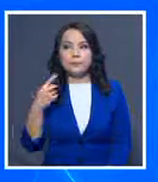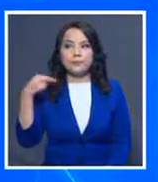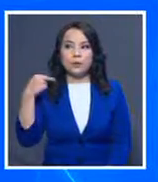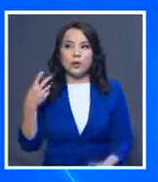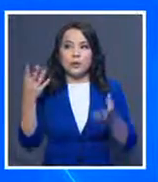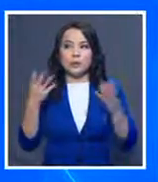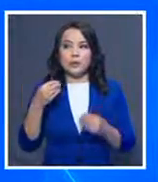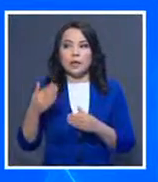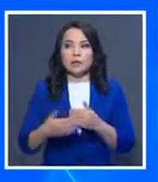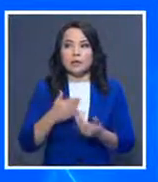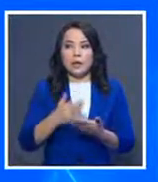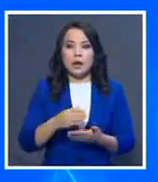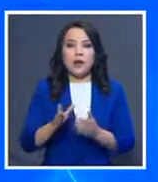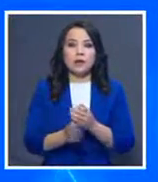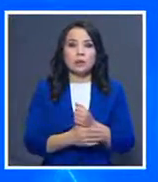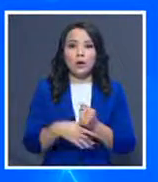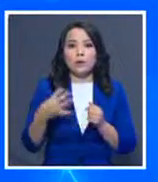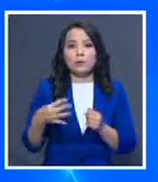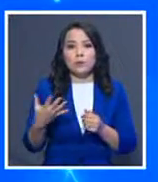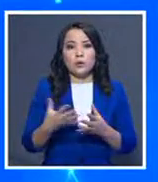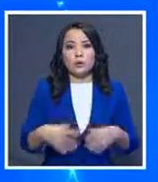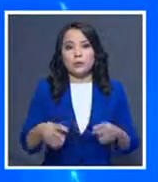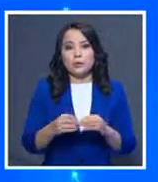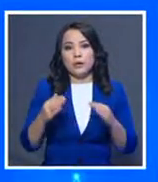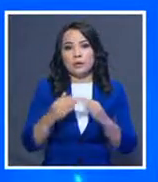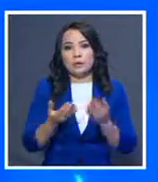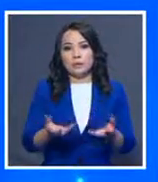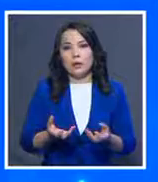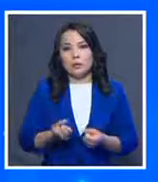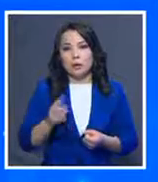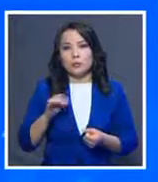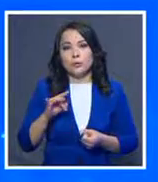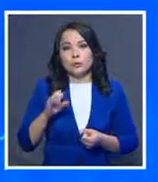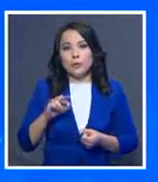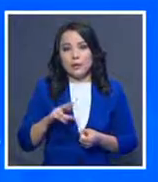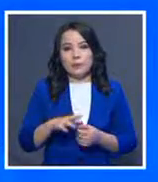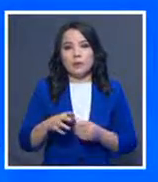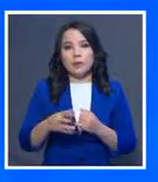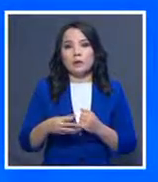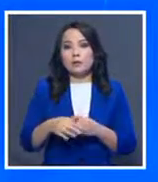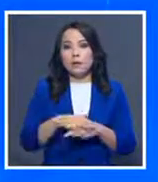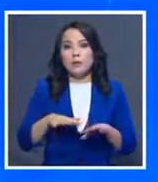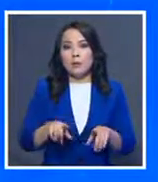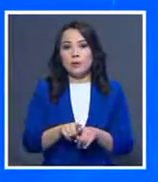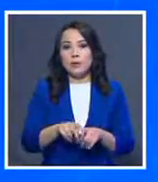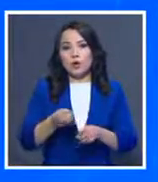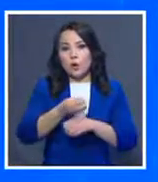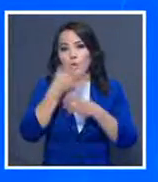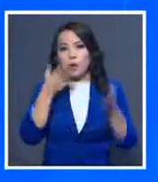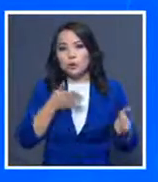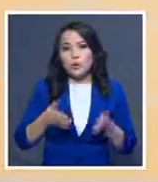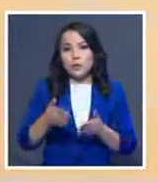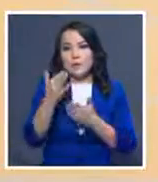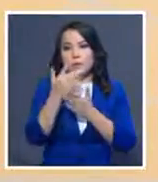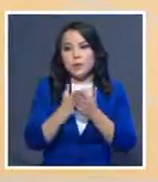Тұңғыш президент күні қарсаңында атыраулық 45 отбасы баспаналы болды. Нұрсай ақшам ауданында орналасқан бұл тұрғын үй нұрлы жол